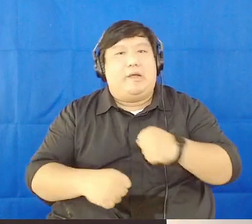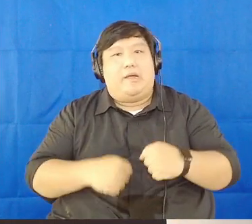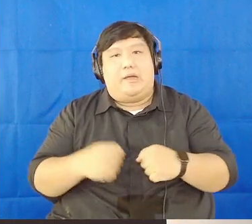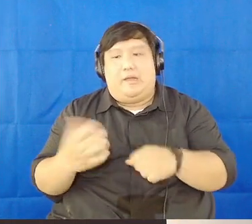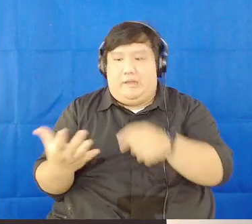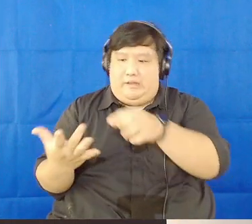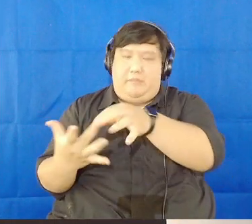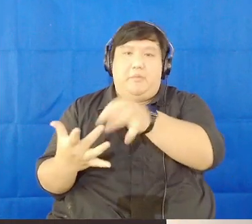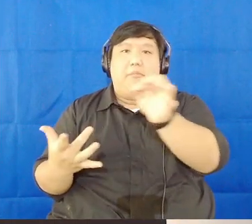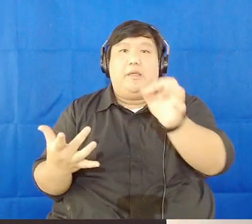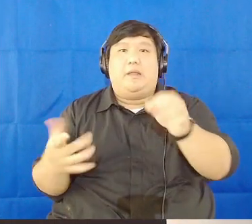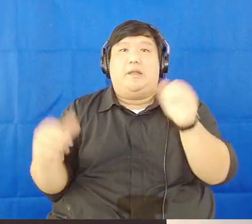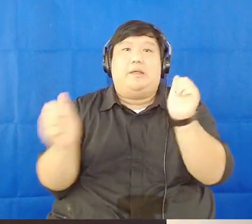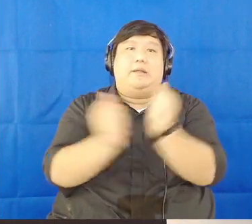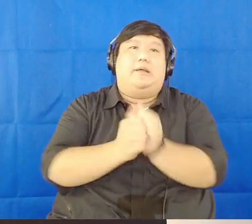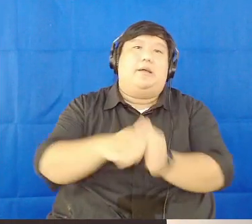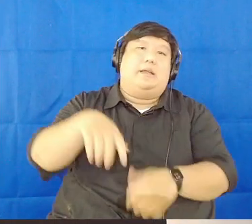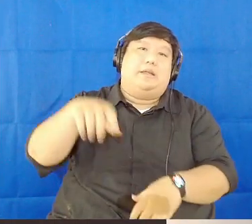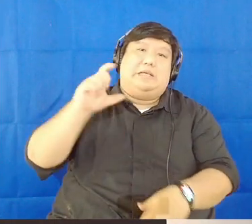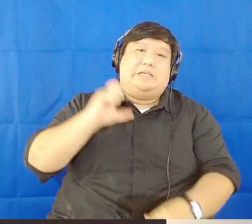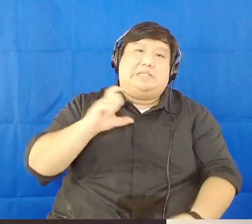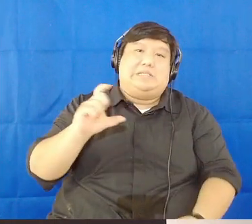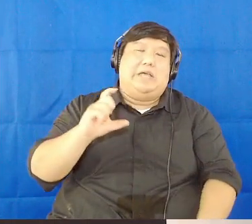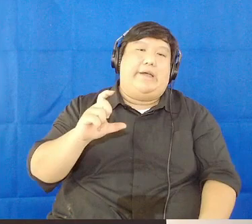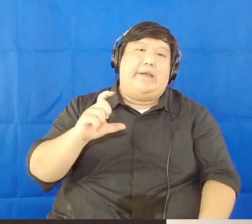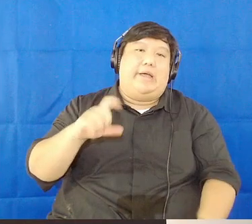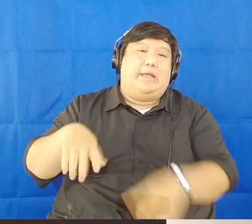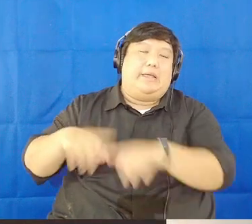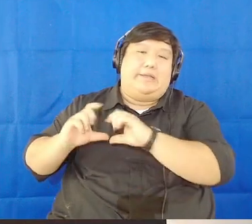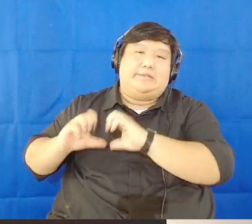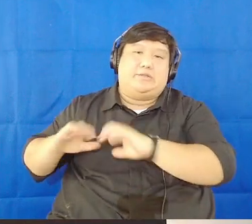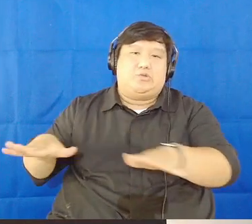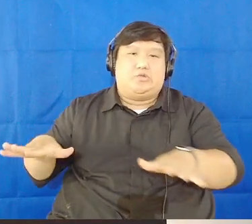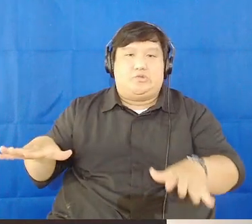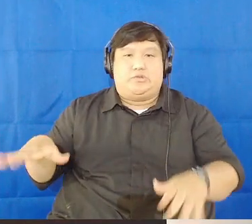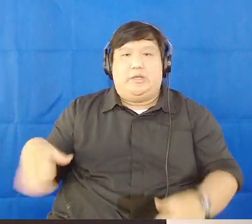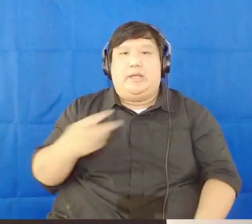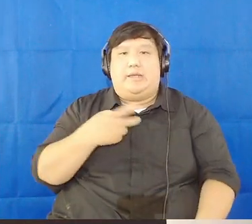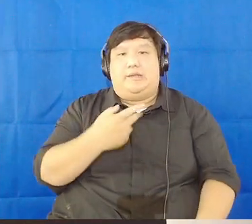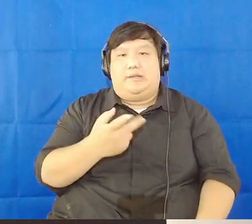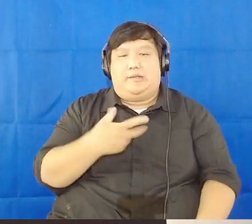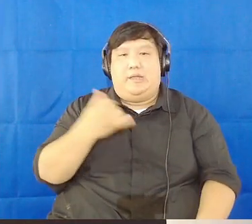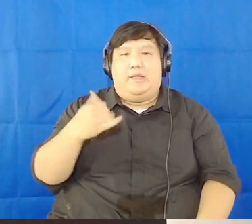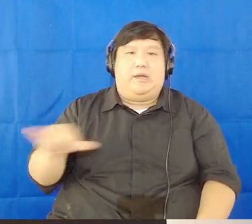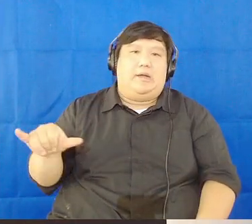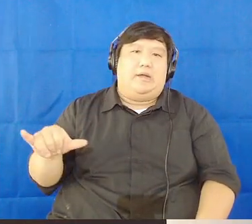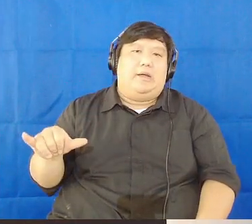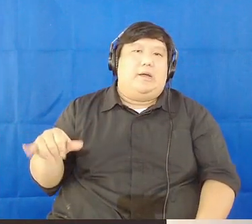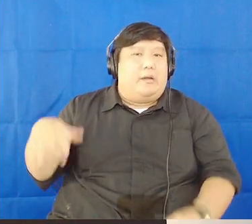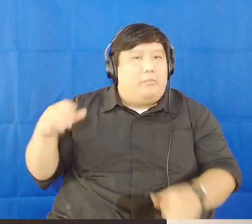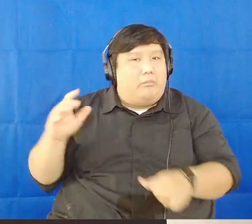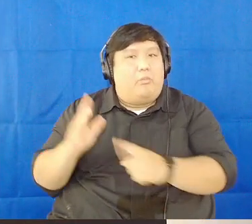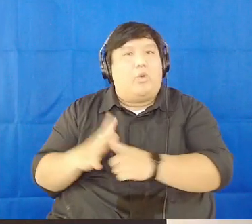Memang sekali lagi tidak otomatis, tidak. Kita yang perlu memberikan ruang, Kristus itu bekerja di dalam diri